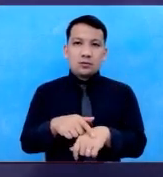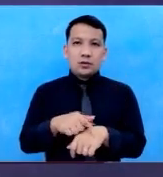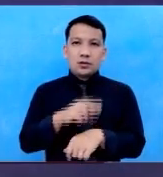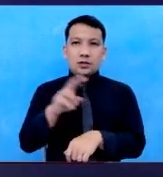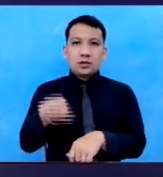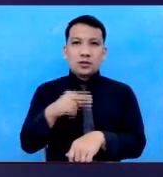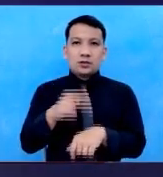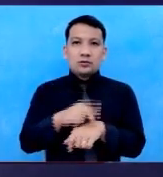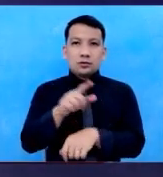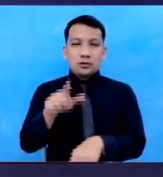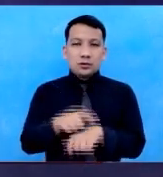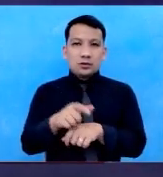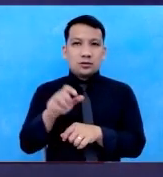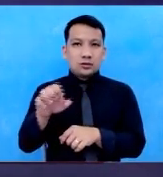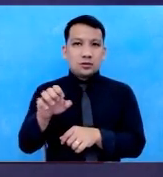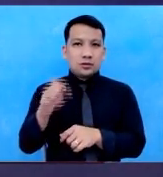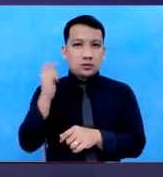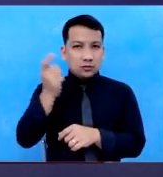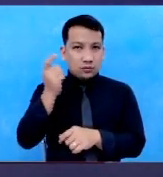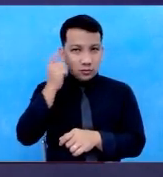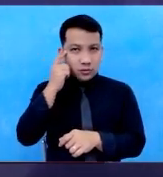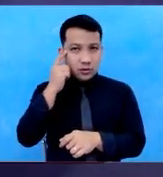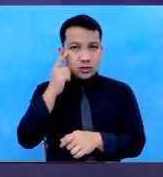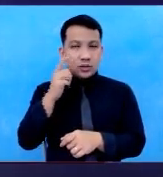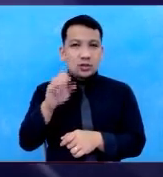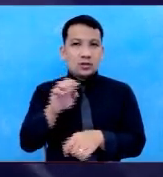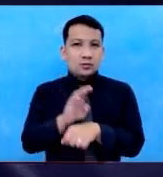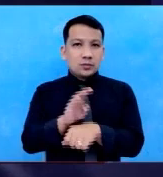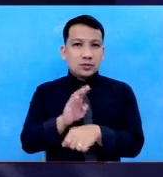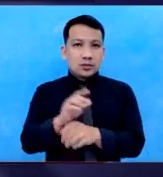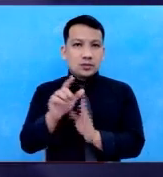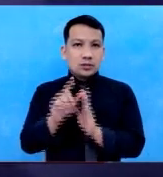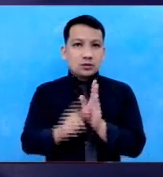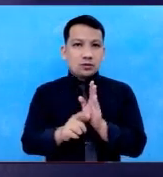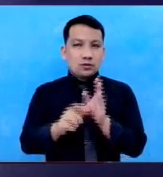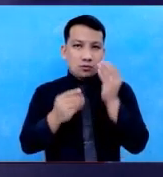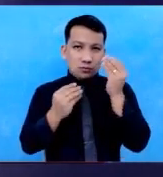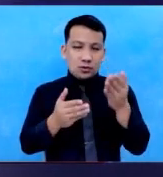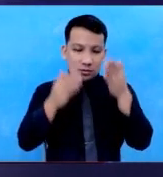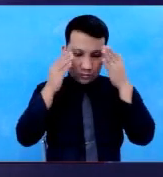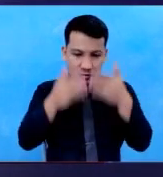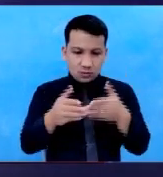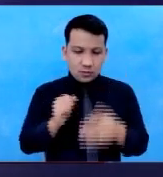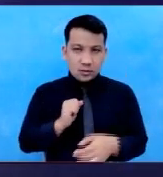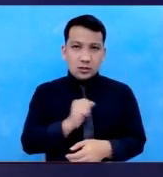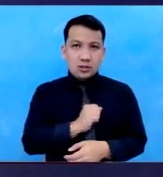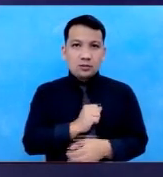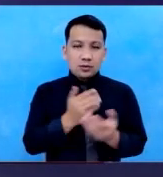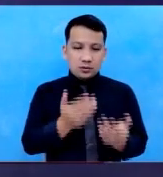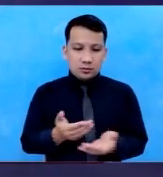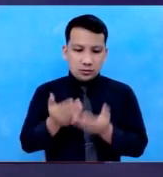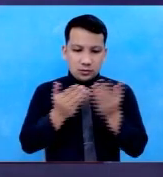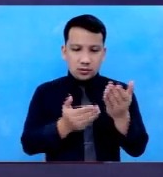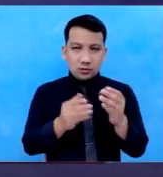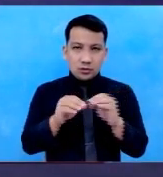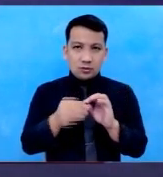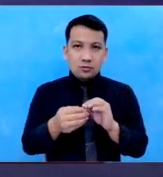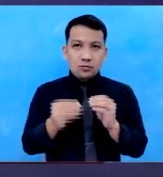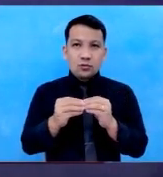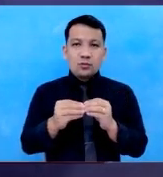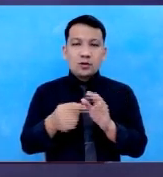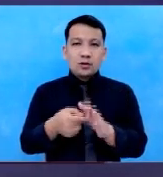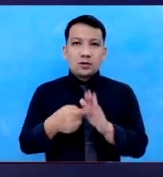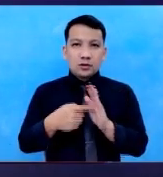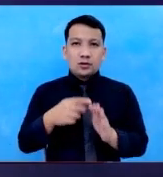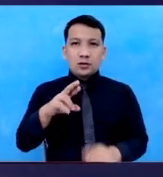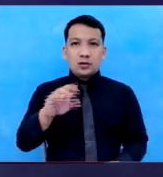Act, E-Governance Act at E-Commerce Act. Tututukan din daw ng Senado at Kamara ang panukalang naglalayong gawing mandatory ang